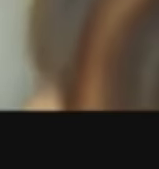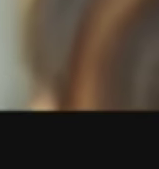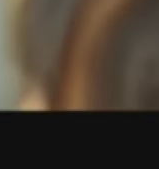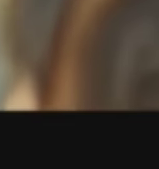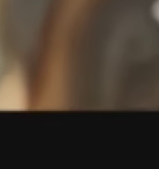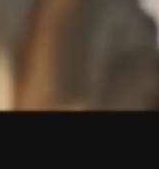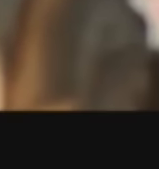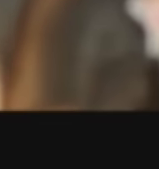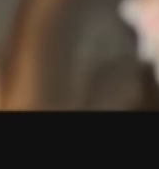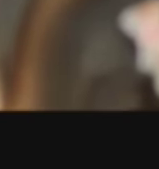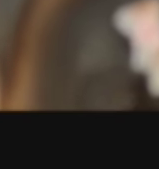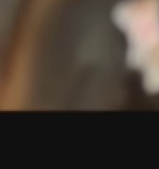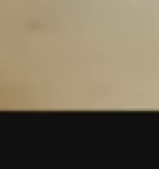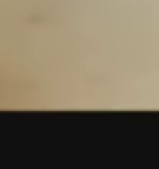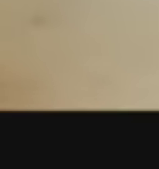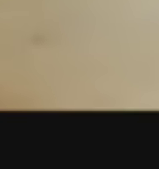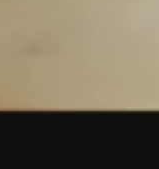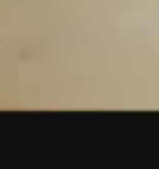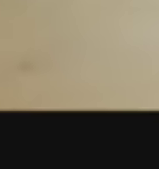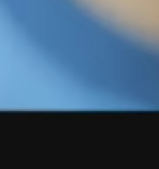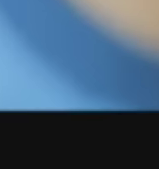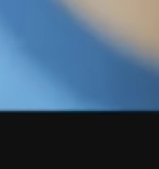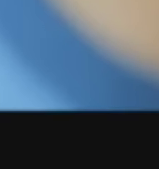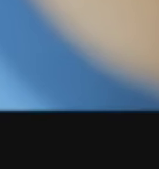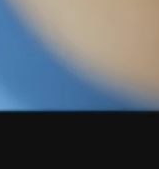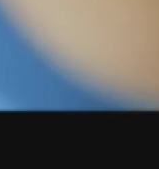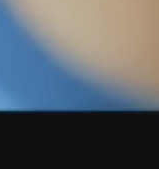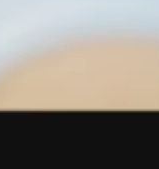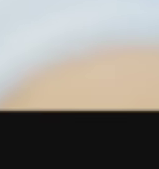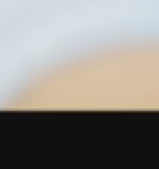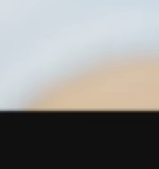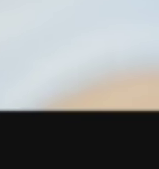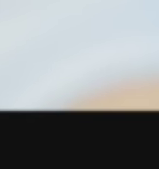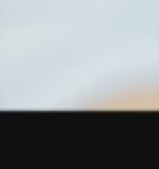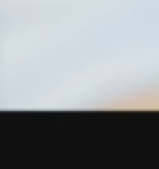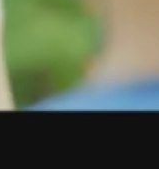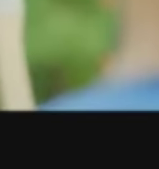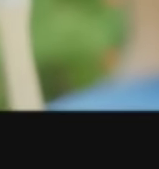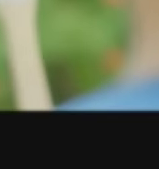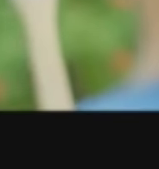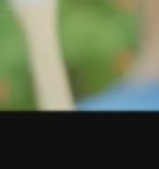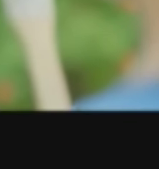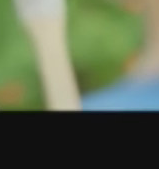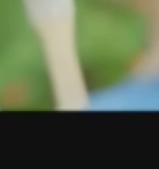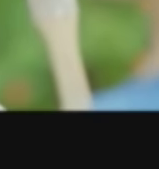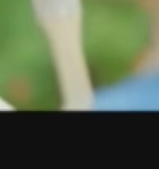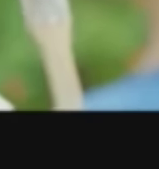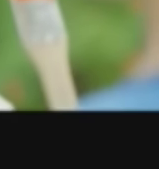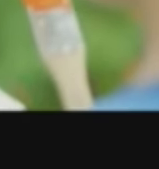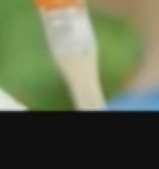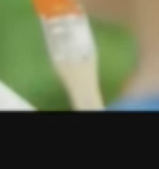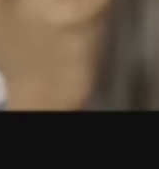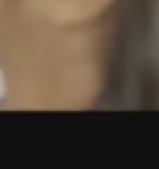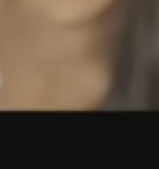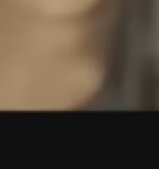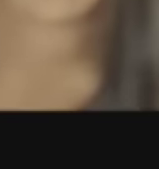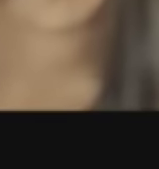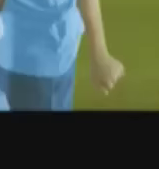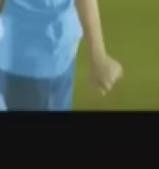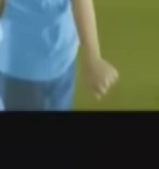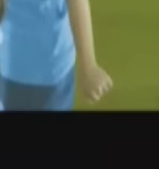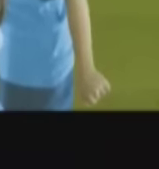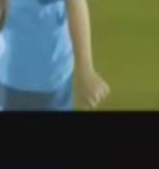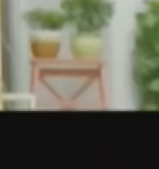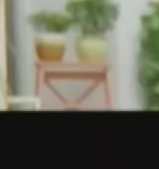ya. Aha, aku punya ide. Jadi orange kan? Wah, hebat. Kakak pintar ya.